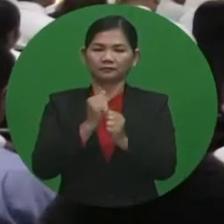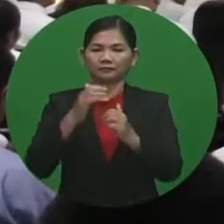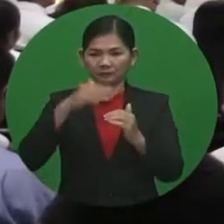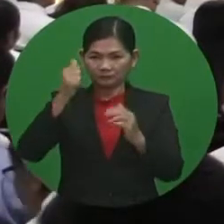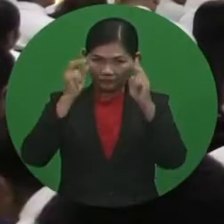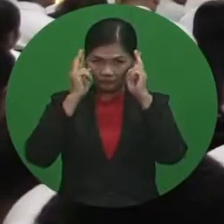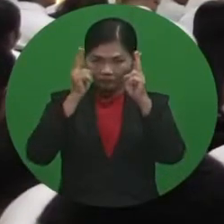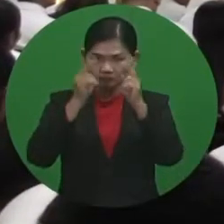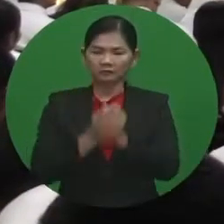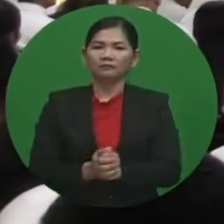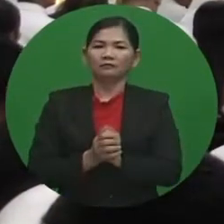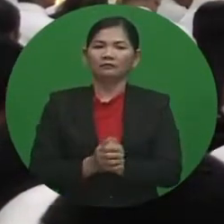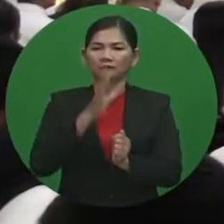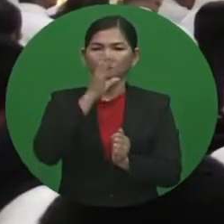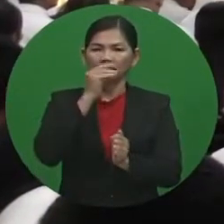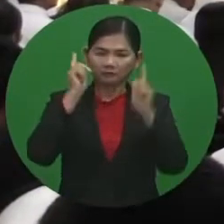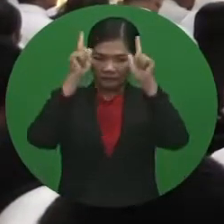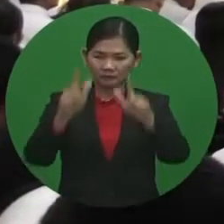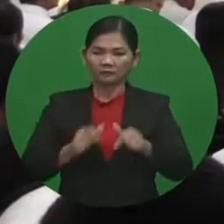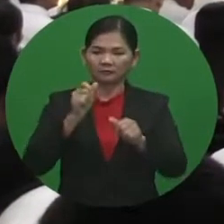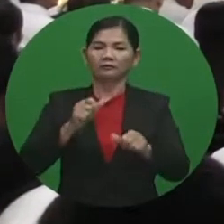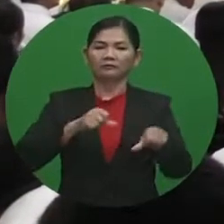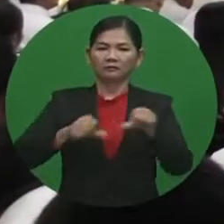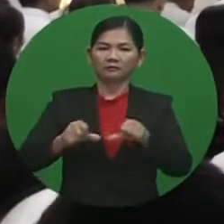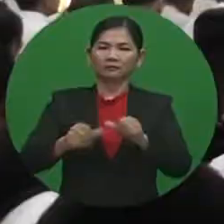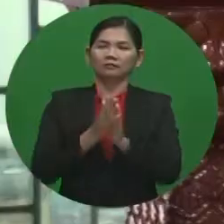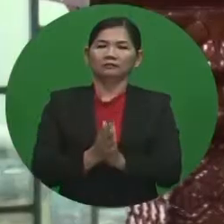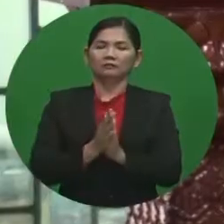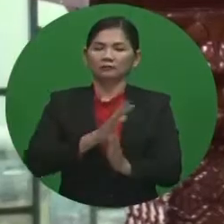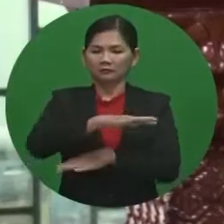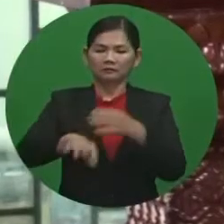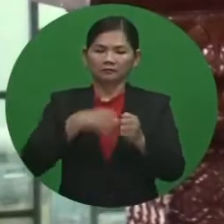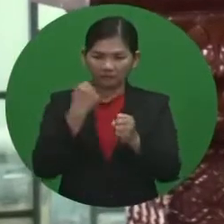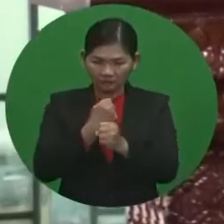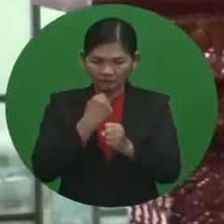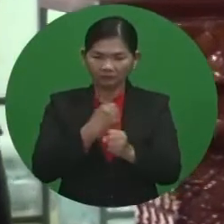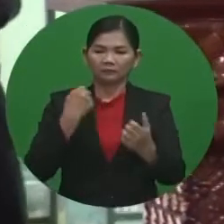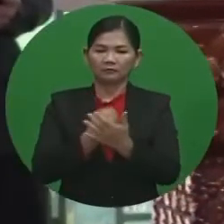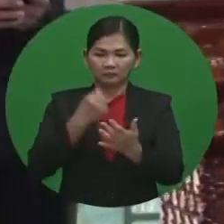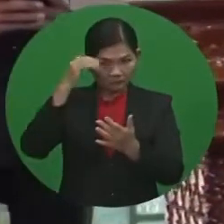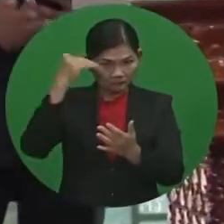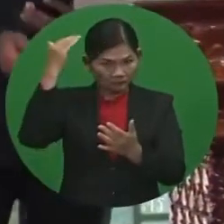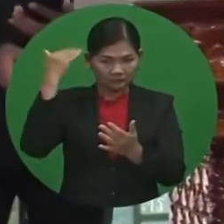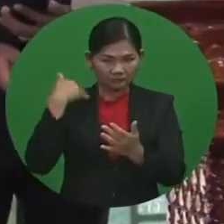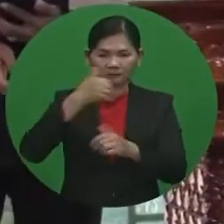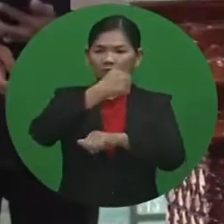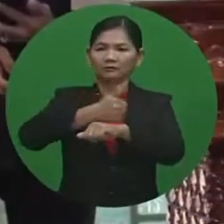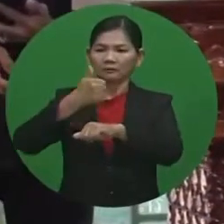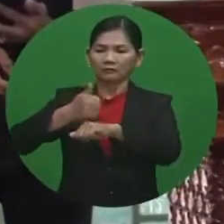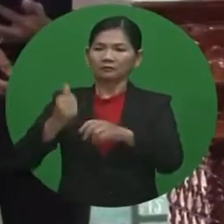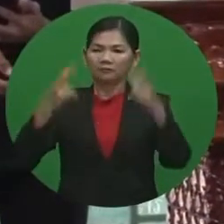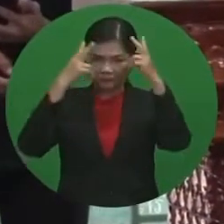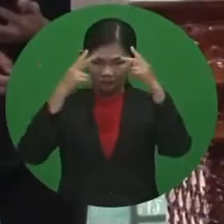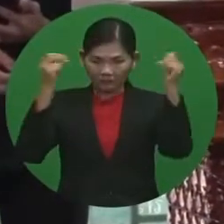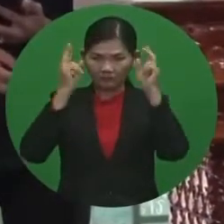អប់រំលើពីនេះទៀតឯកឧត្តមបន្ថែមទៀតថាគ្រប់ការខិតខំប្រឹងប្រែងរបស់លោកស្រីជាថ្នាក់ដឹកនាំជាមន្